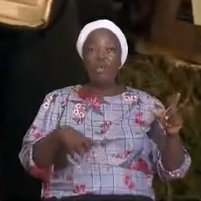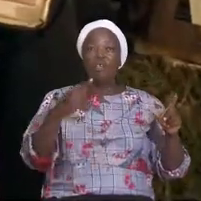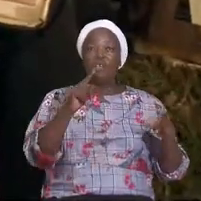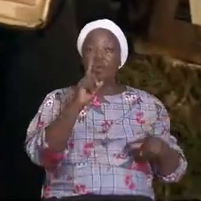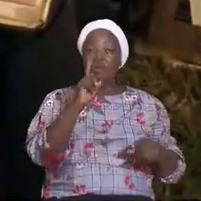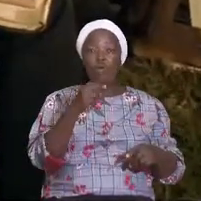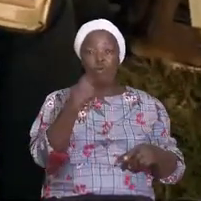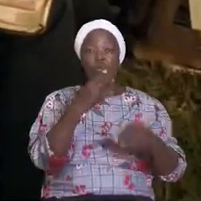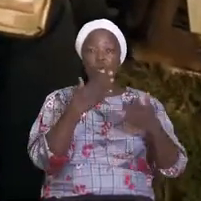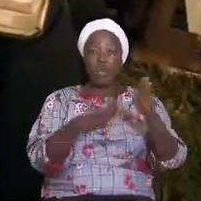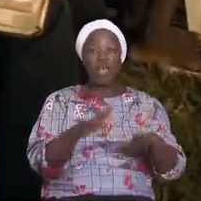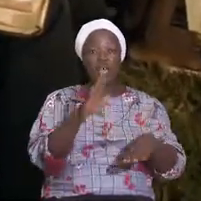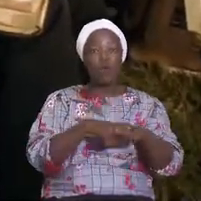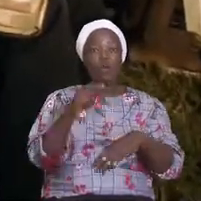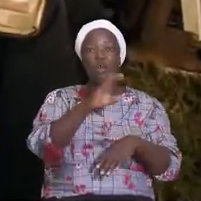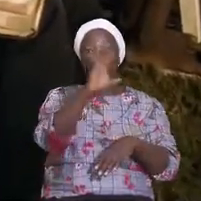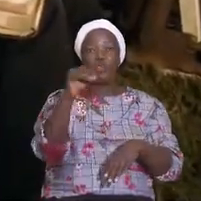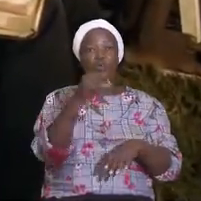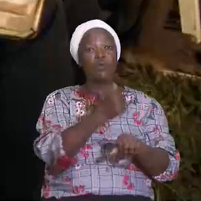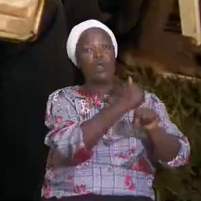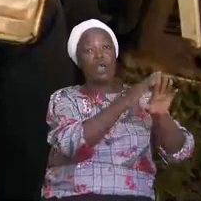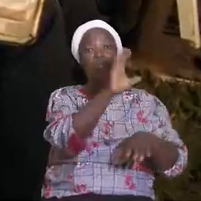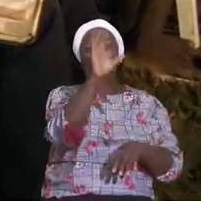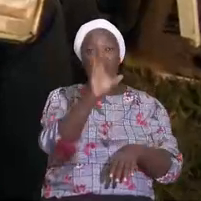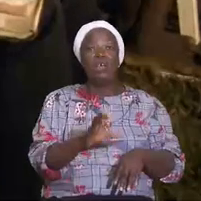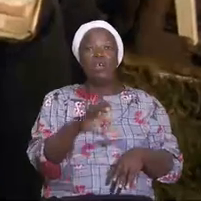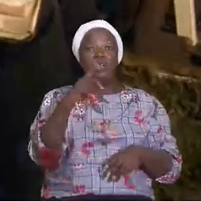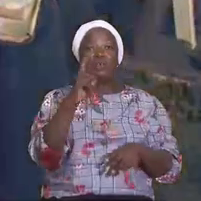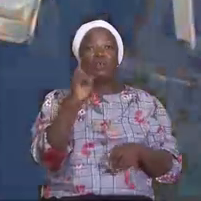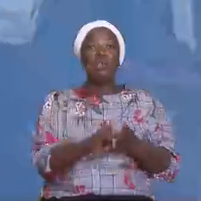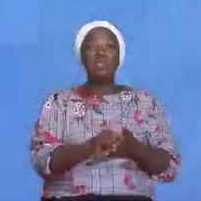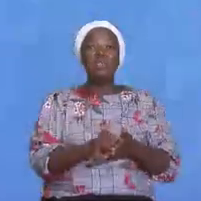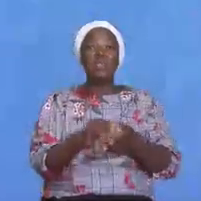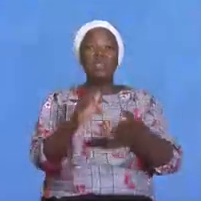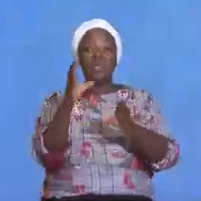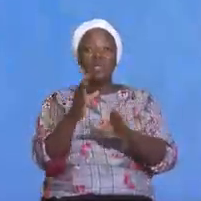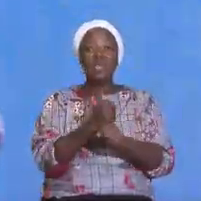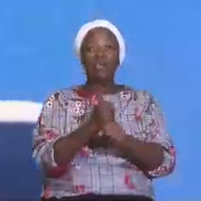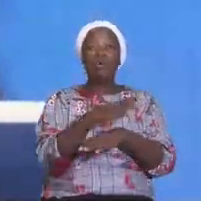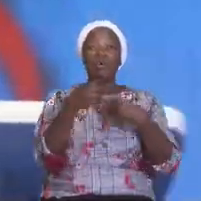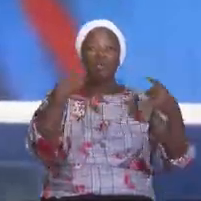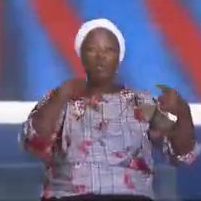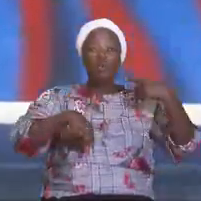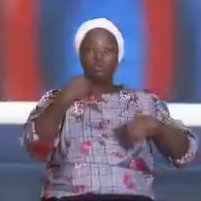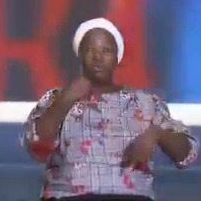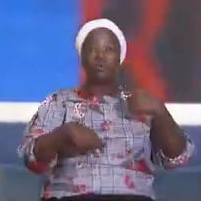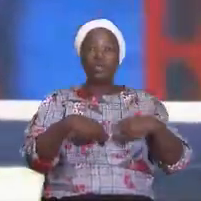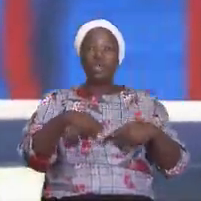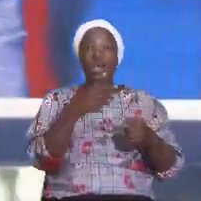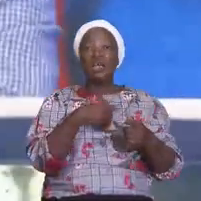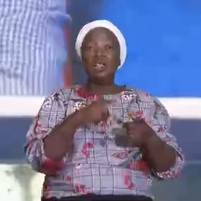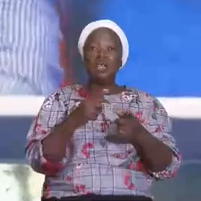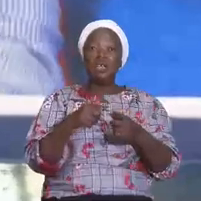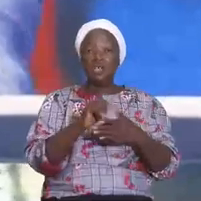soir. La puissance du Seigneur, celui qui est mort sur la croix du calvaire,